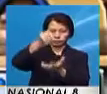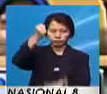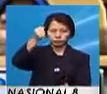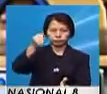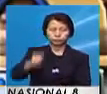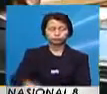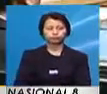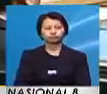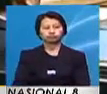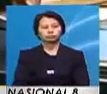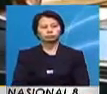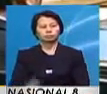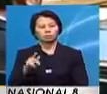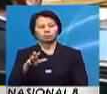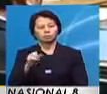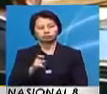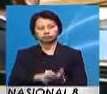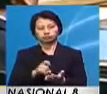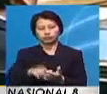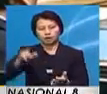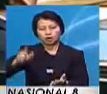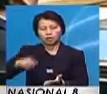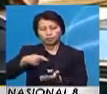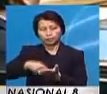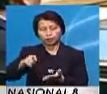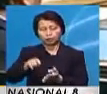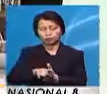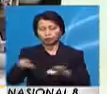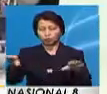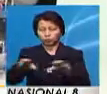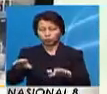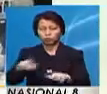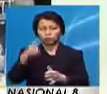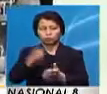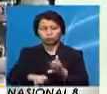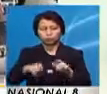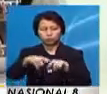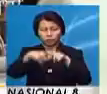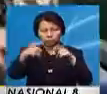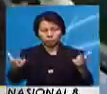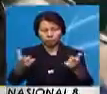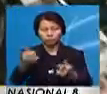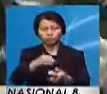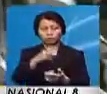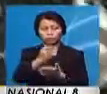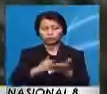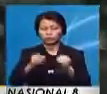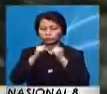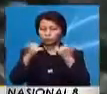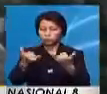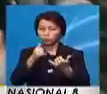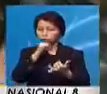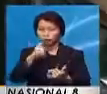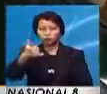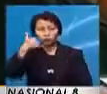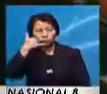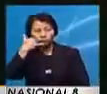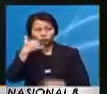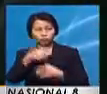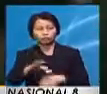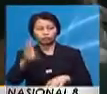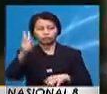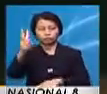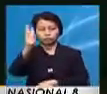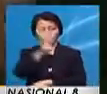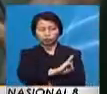tuntutan lambat dibayar balik memandangkan tuntutan dibuat dalam tempoh bercukai berlainan. Malah beberapa syarikat tidak dapat dihubungi selepas